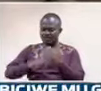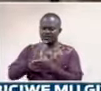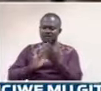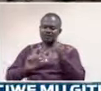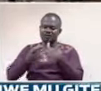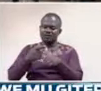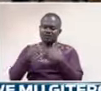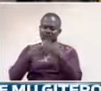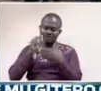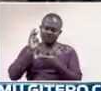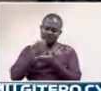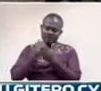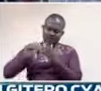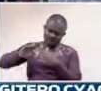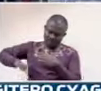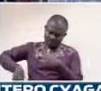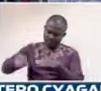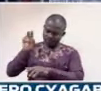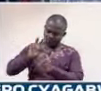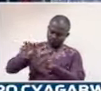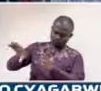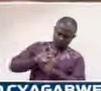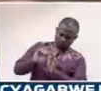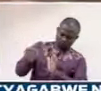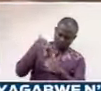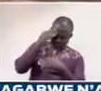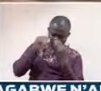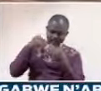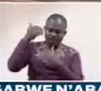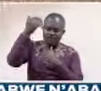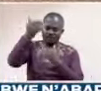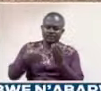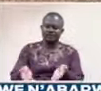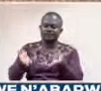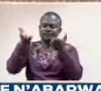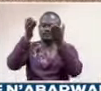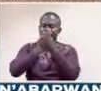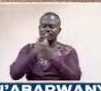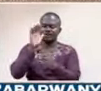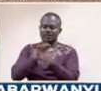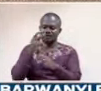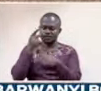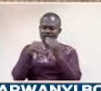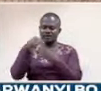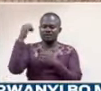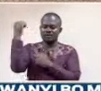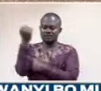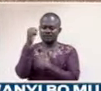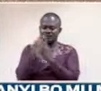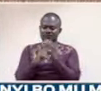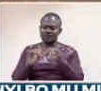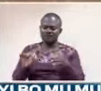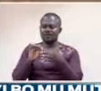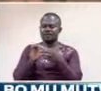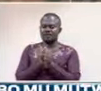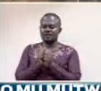imbere bigiye gufasha uturi inyuma kwigiranaho kugira ngo natwo ubutaha tuzazamuke mu mihigo. Kuko akenshi usanga hari imihigo myinshi uturere tugiye